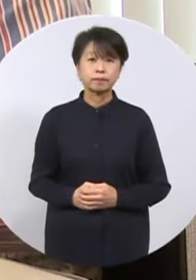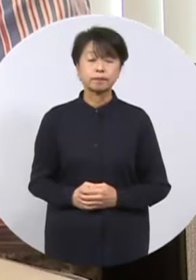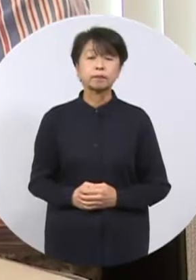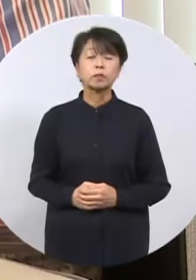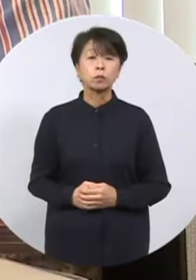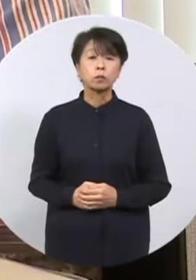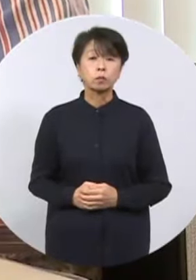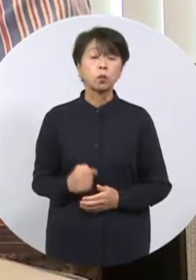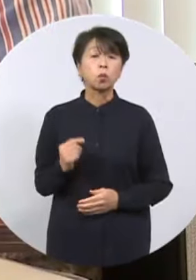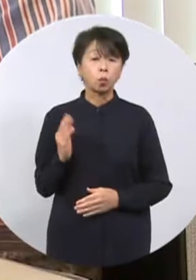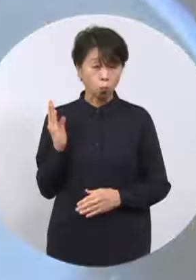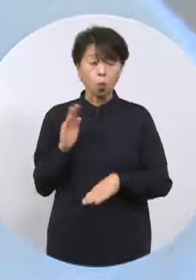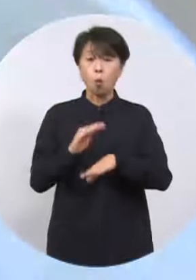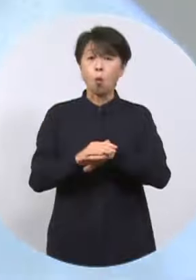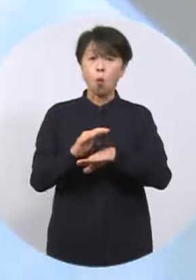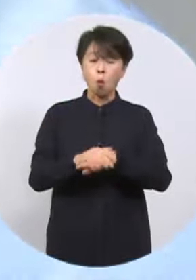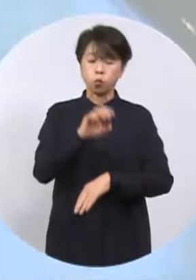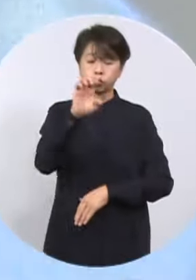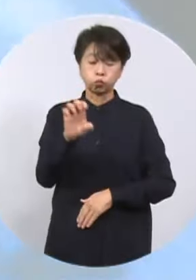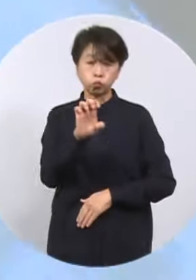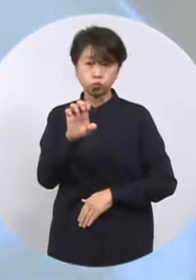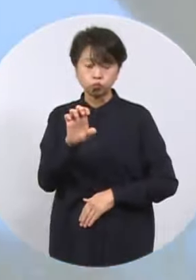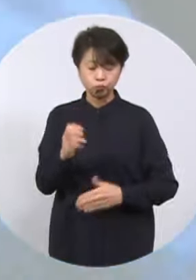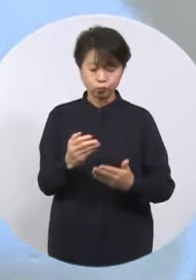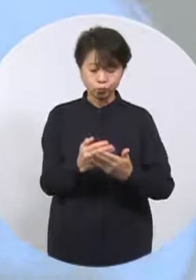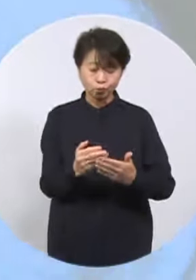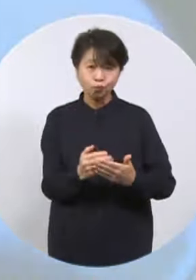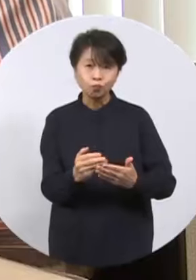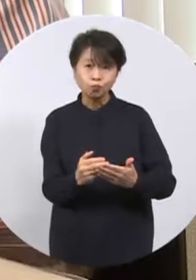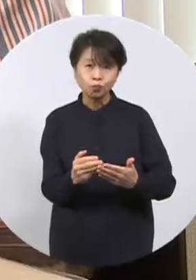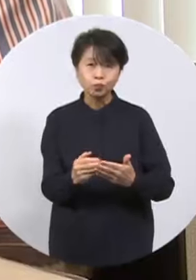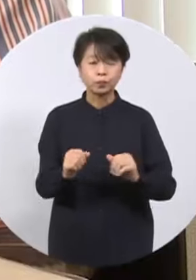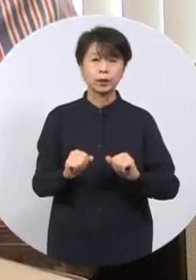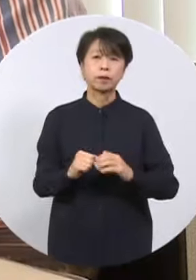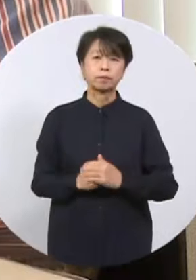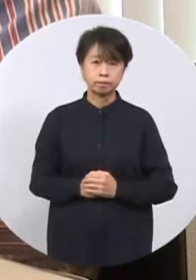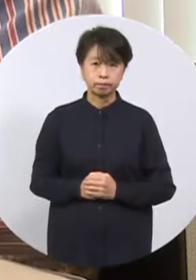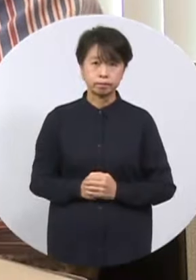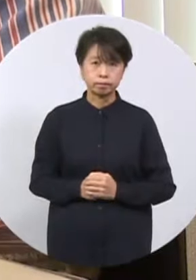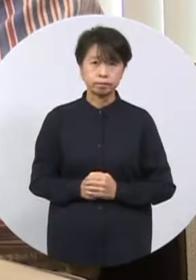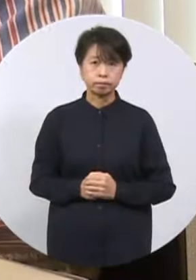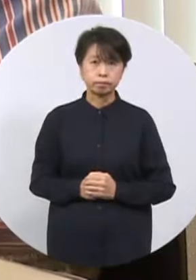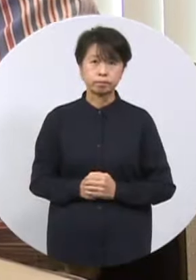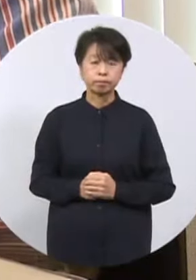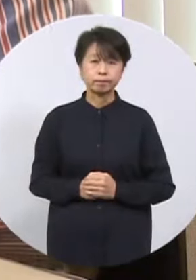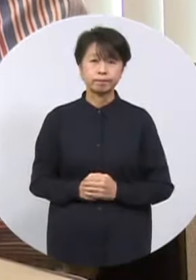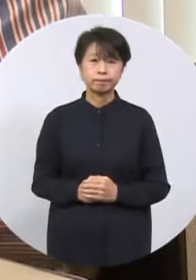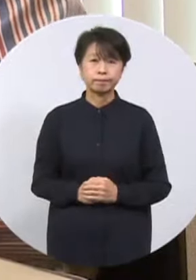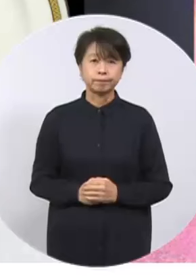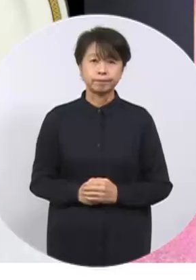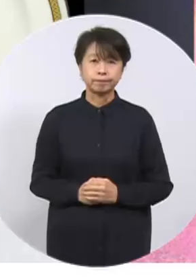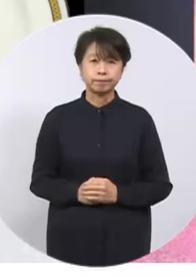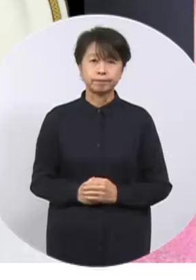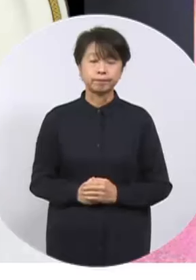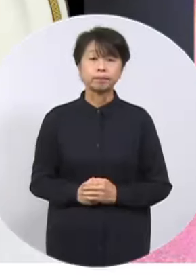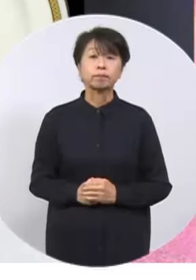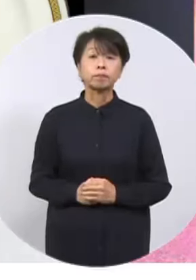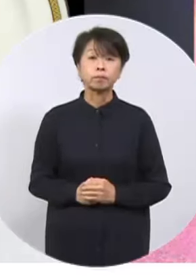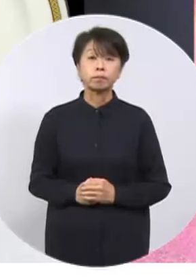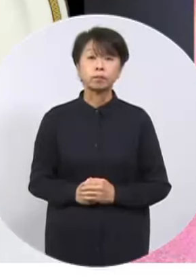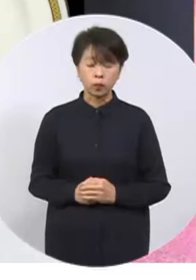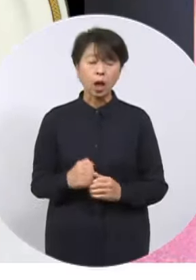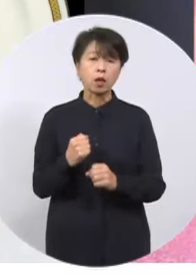こういうことを繰り返して絵にしていくわけです。 これを何度も何度も繰り返して 角田